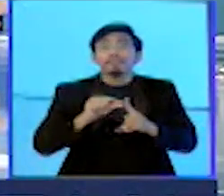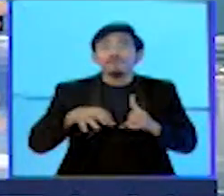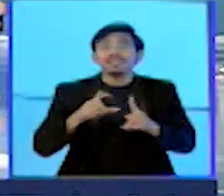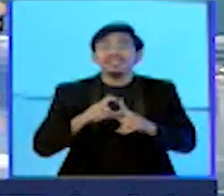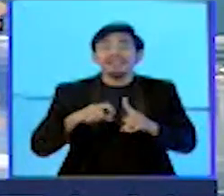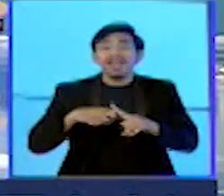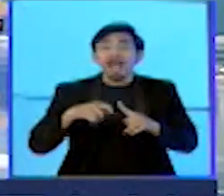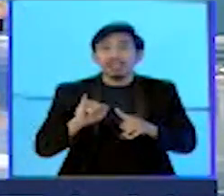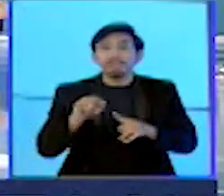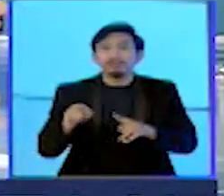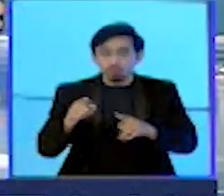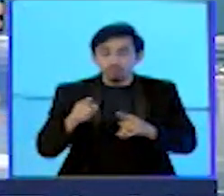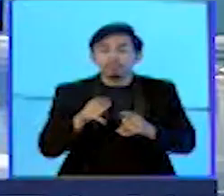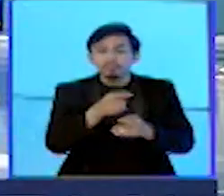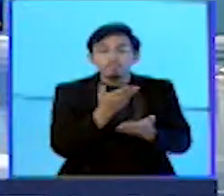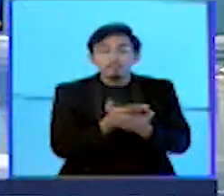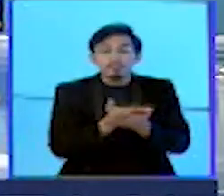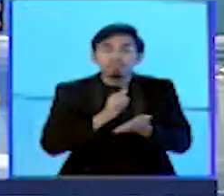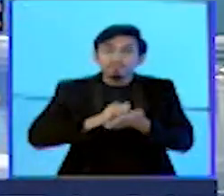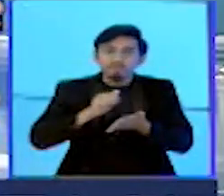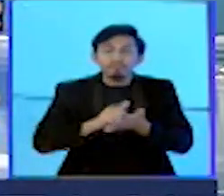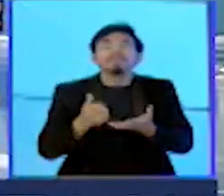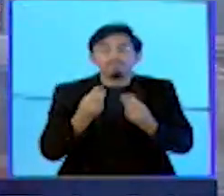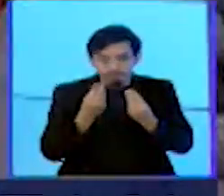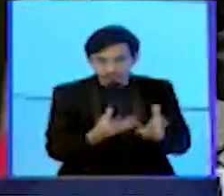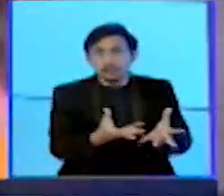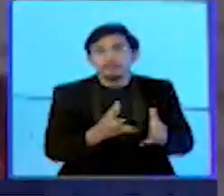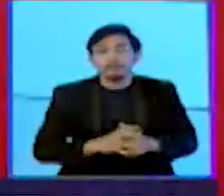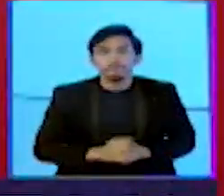Jakarta mengabulkan permohonan rehabilitasi.